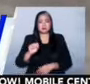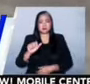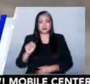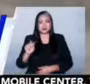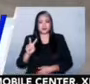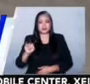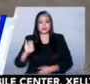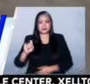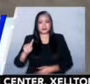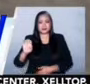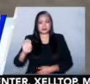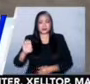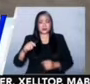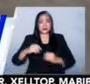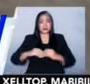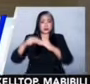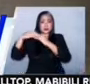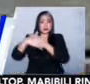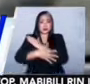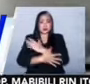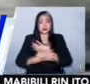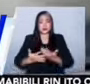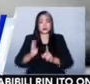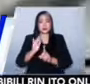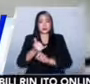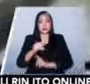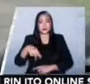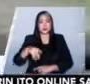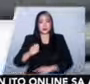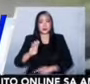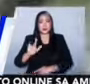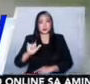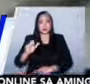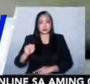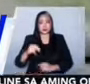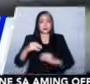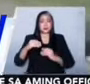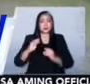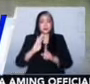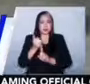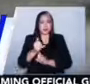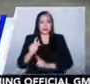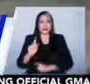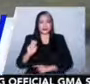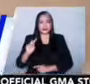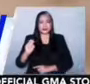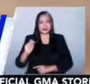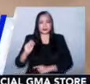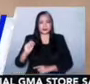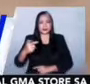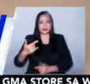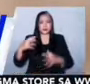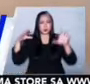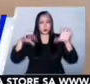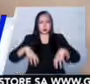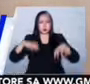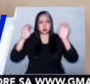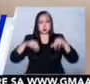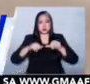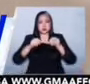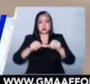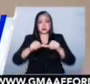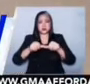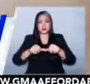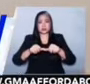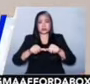Barangay Poblasyon at Barangay Kemdeng. Dulot din ng walang humpay na pagulan. Bumigay ang bahagi ng retaining wall